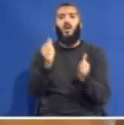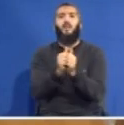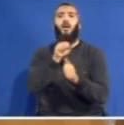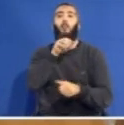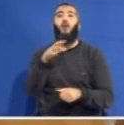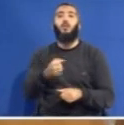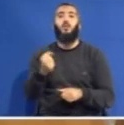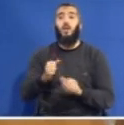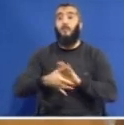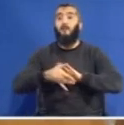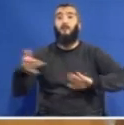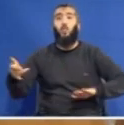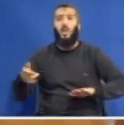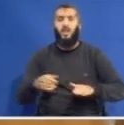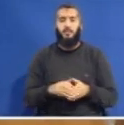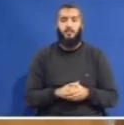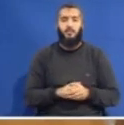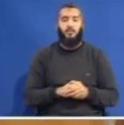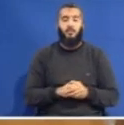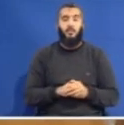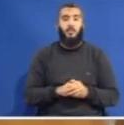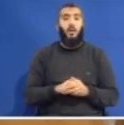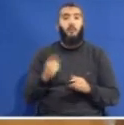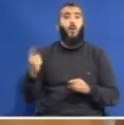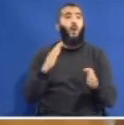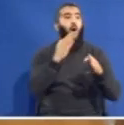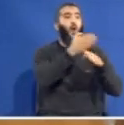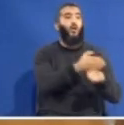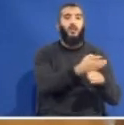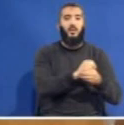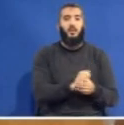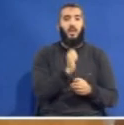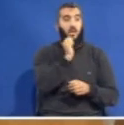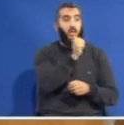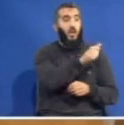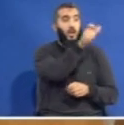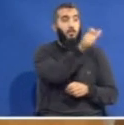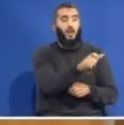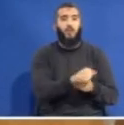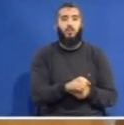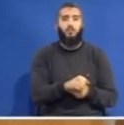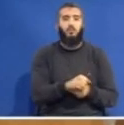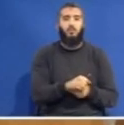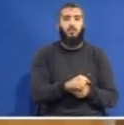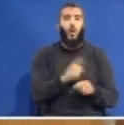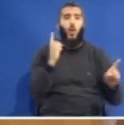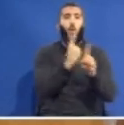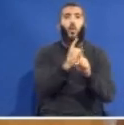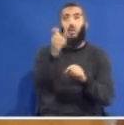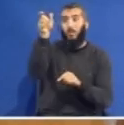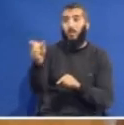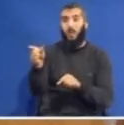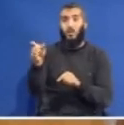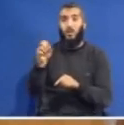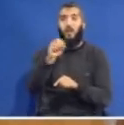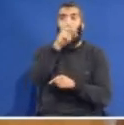بن عوف، قال لعبد الرحمن يا أخي الذي لم تلده أمي، تعال هذه